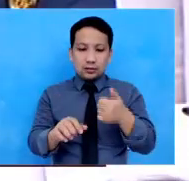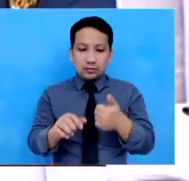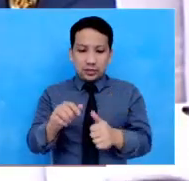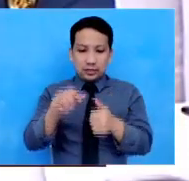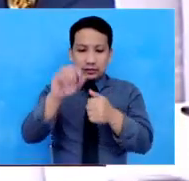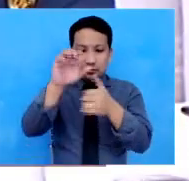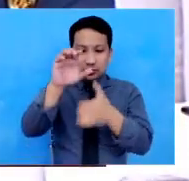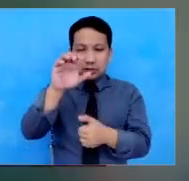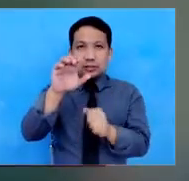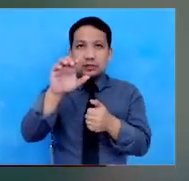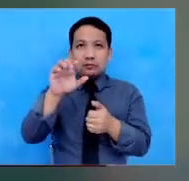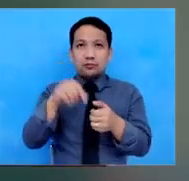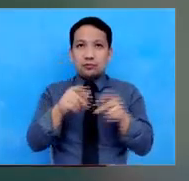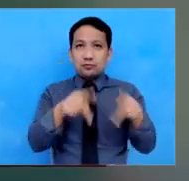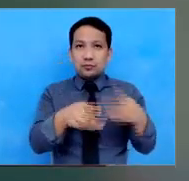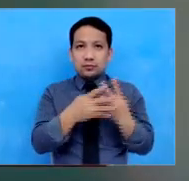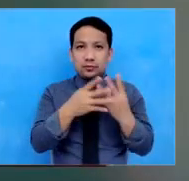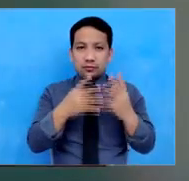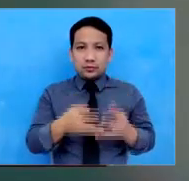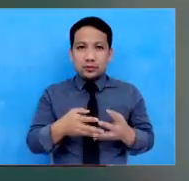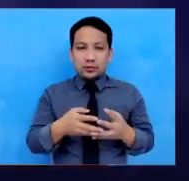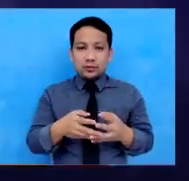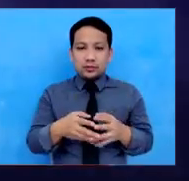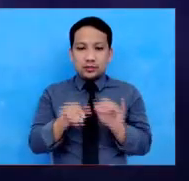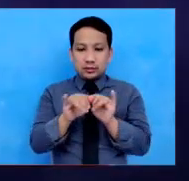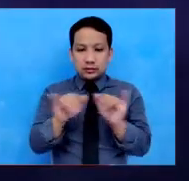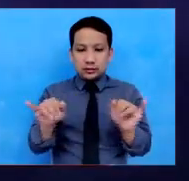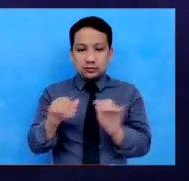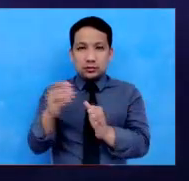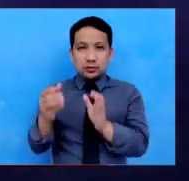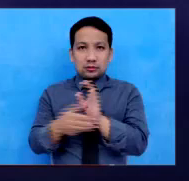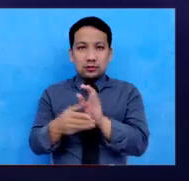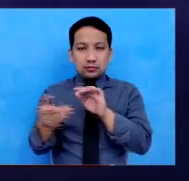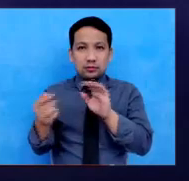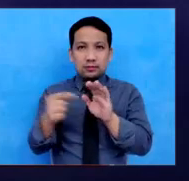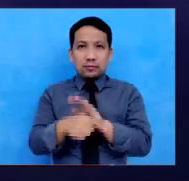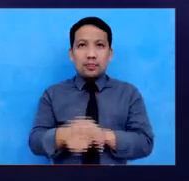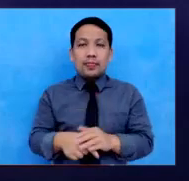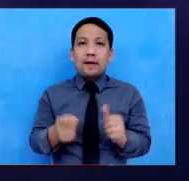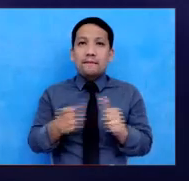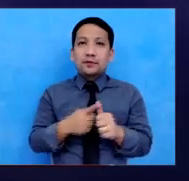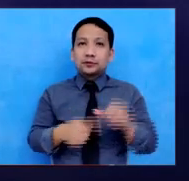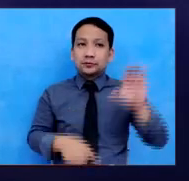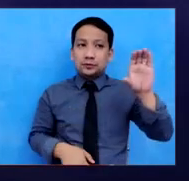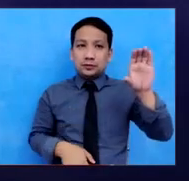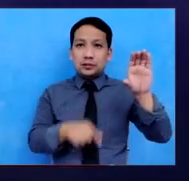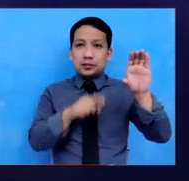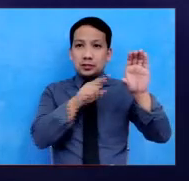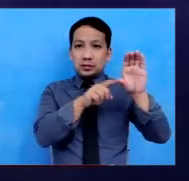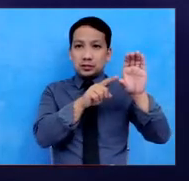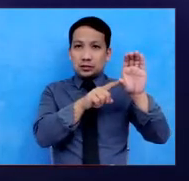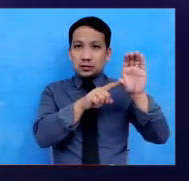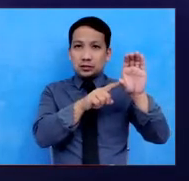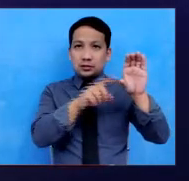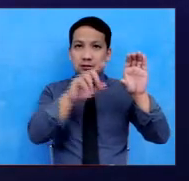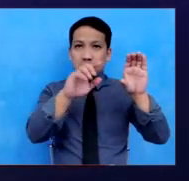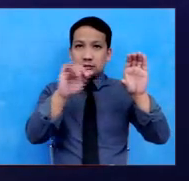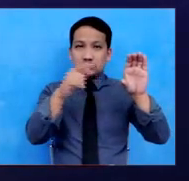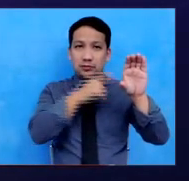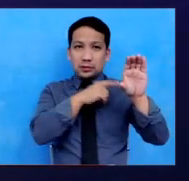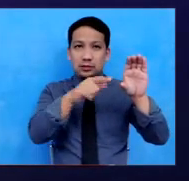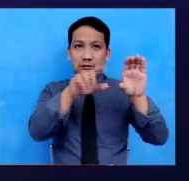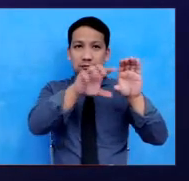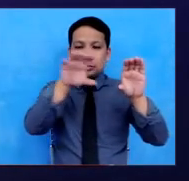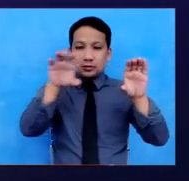itinuturong middleman na si June Villamor. Nanggaling umano kay Bantag ang utos na itumba si Ka Percy. Mula kay Bantag, inutusan